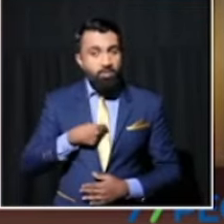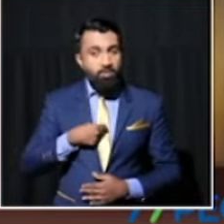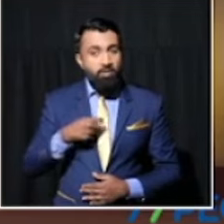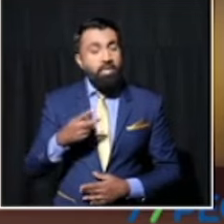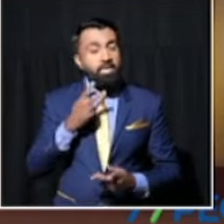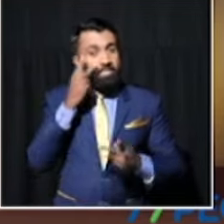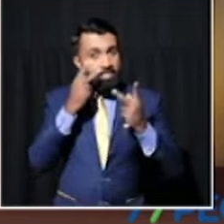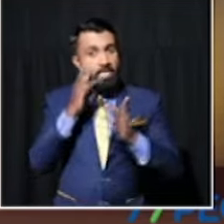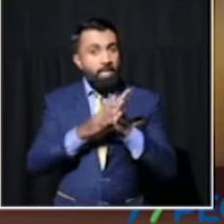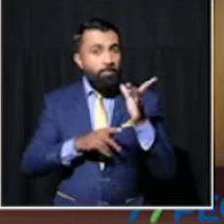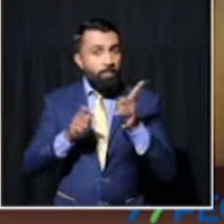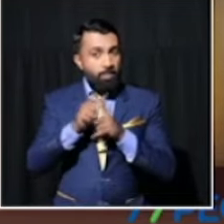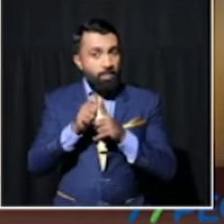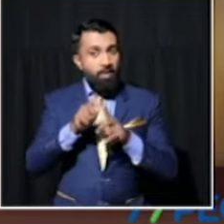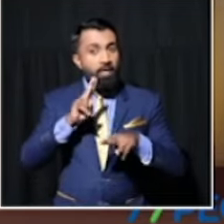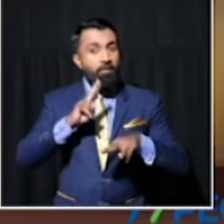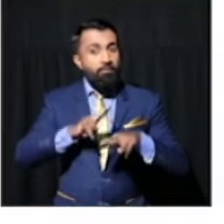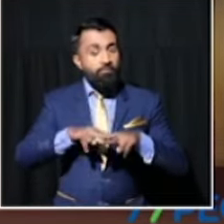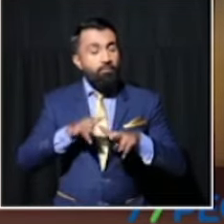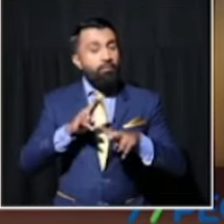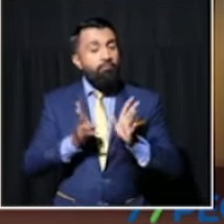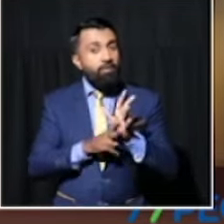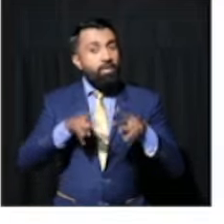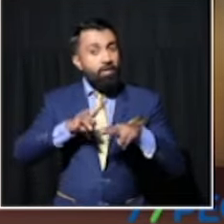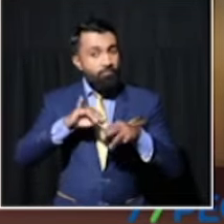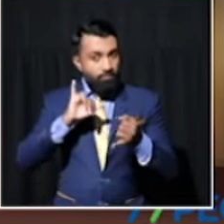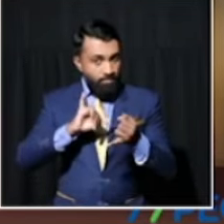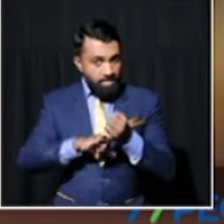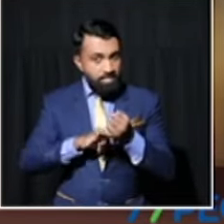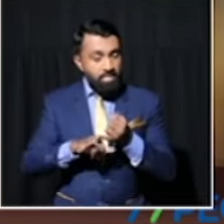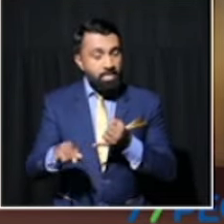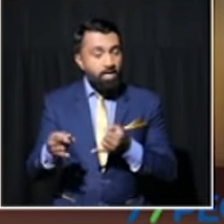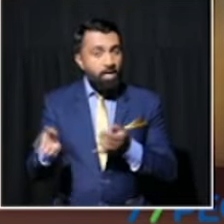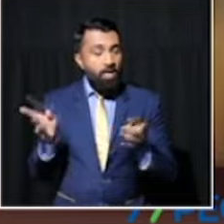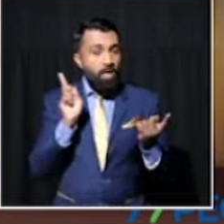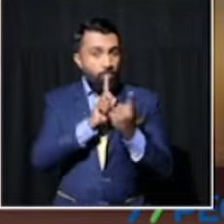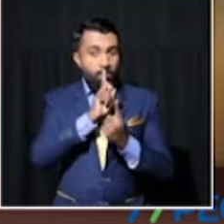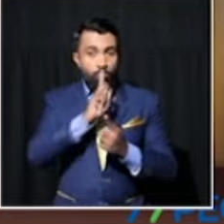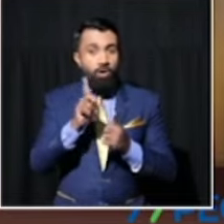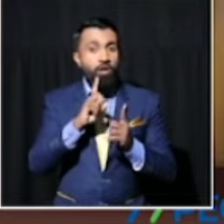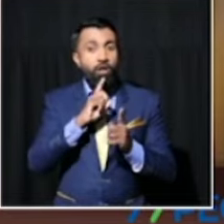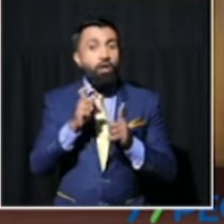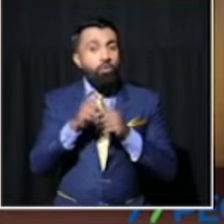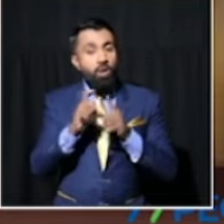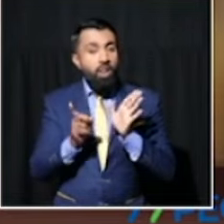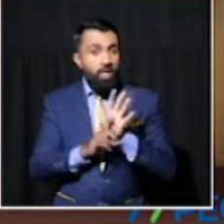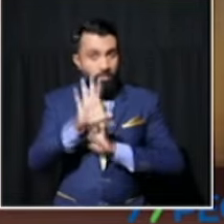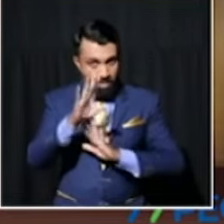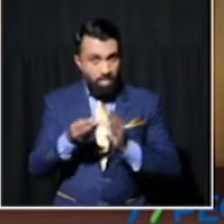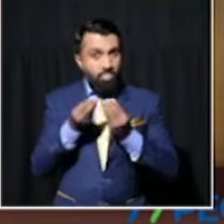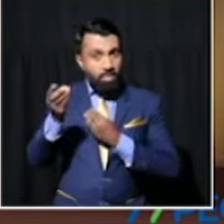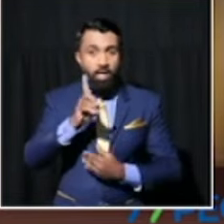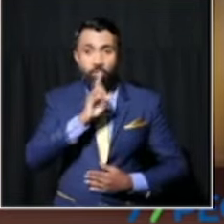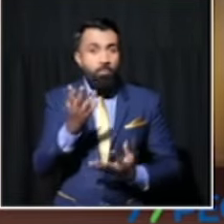පෙරේද VFS එකේ ආයතනය ඇවිල්ලා අපිව මුණ ගැහිලා කිව්වා අපිට මිලියන ඩොලර් ලක්ෂ 5ක් ප්‍රොමෝෂන් වලට දෙන්නම් කියලා අපි කො අපිට ඒක